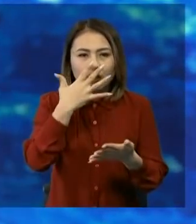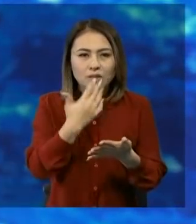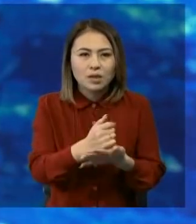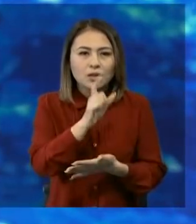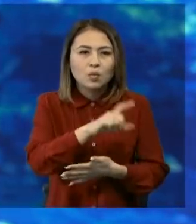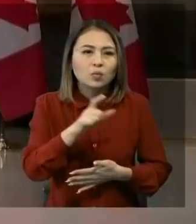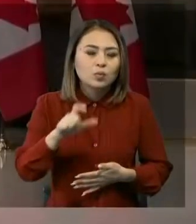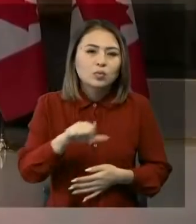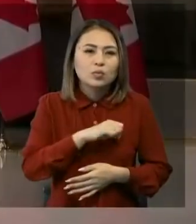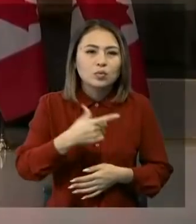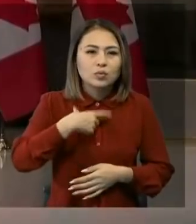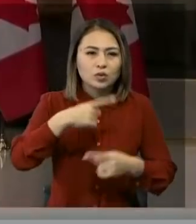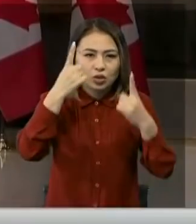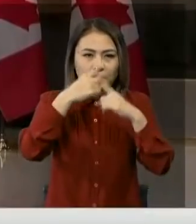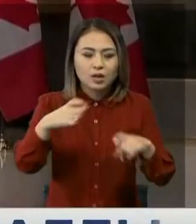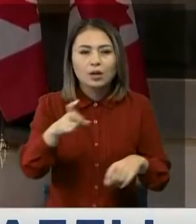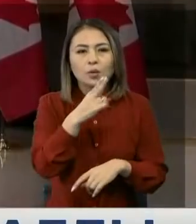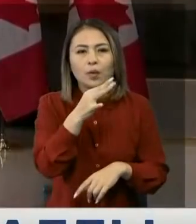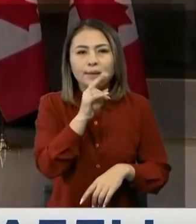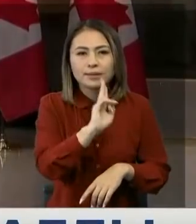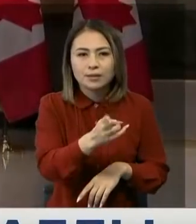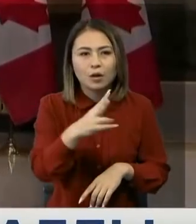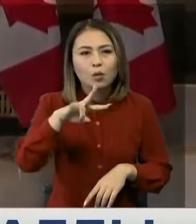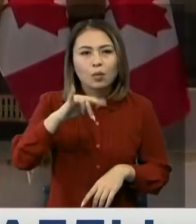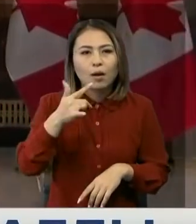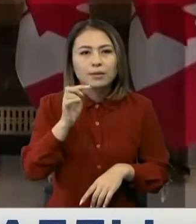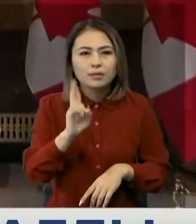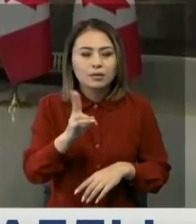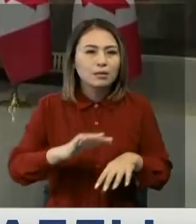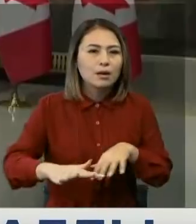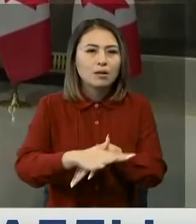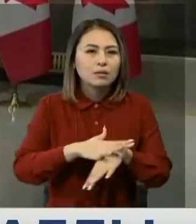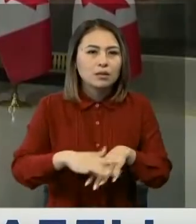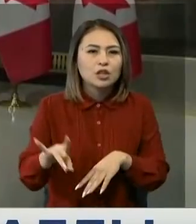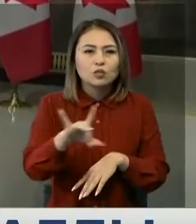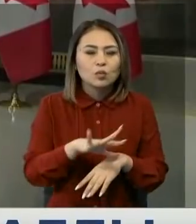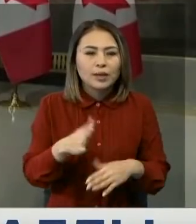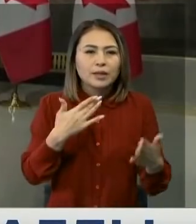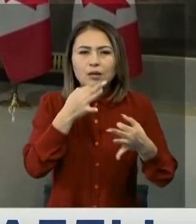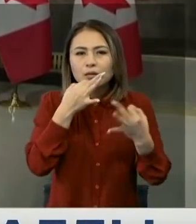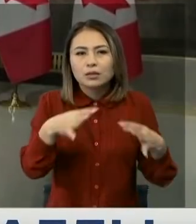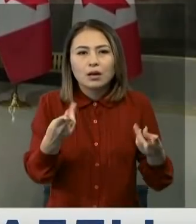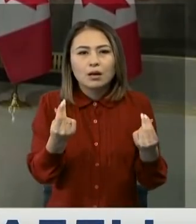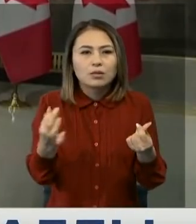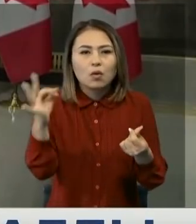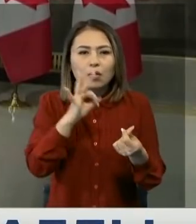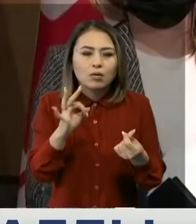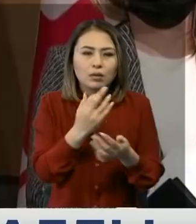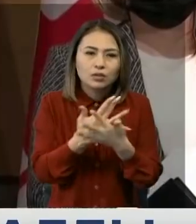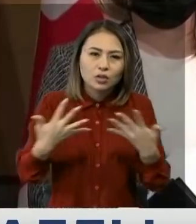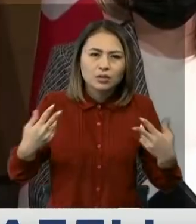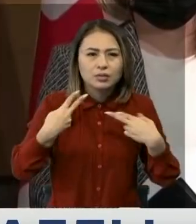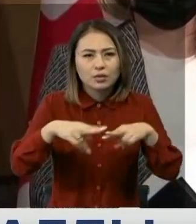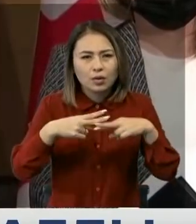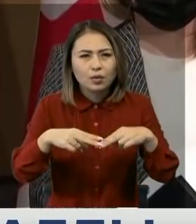өзінің азаматтарына өзін-өзі жарелаған Донецк пен Луганск халық республикаларымен кез келген қаржылай операция жүргізуге